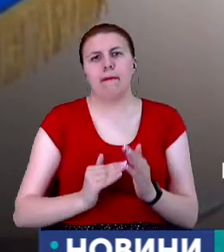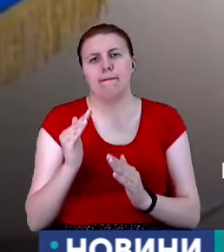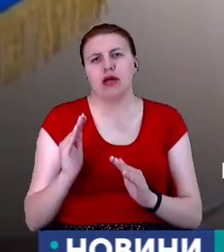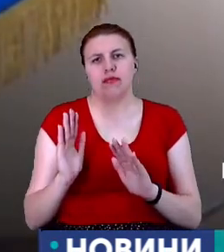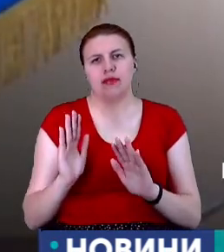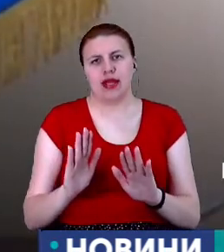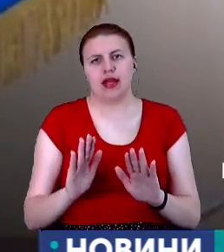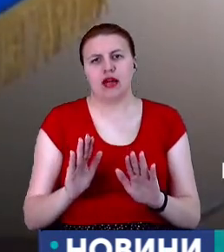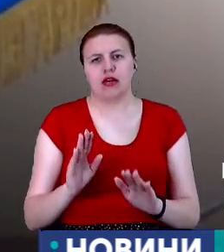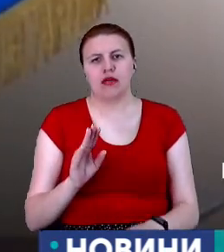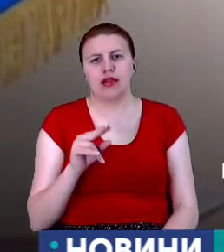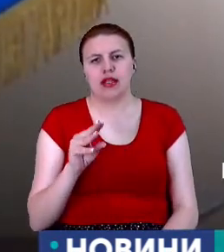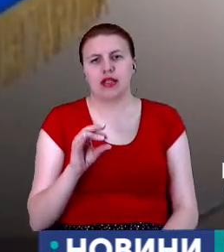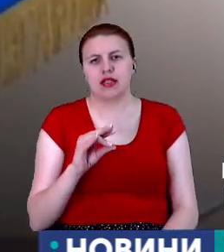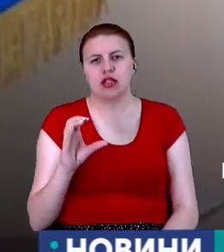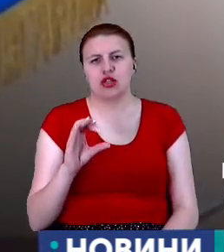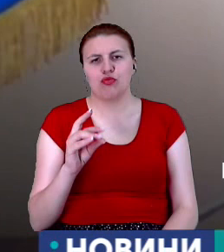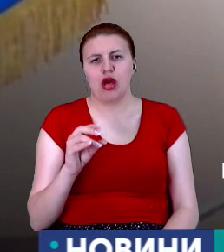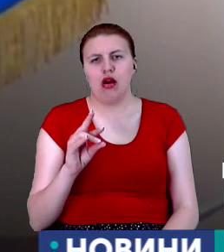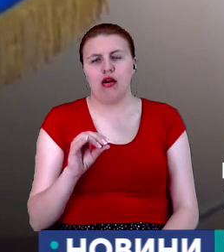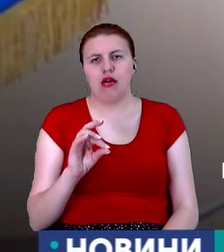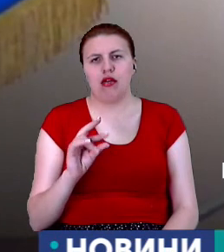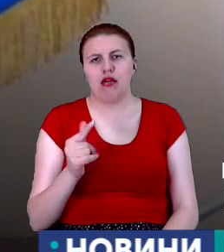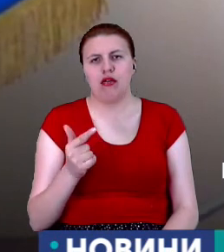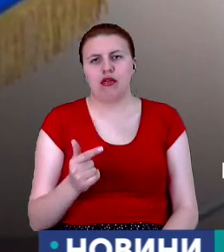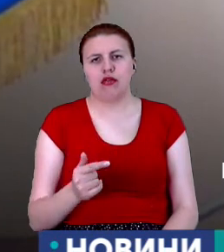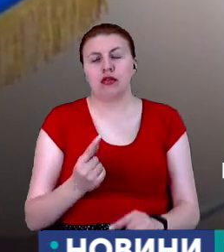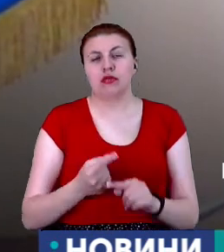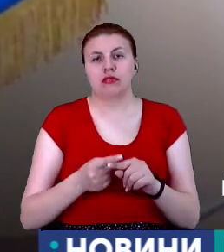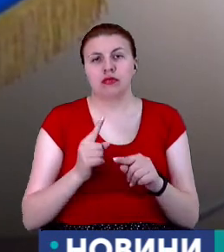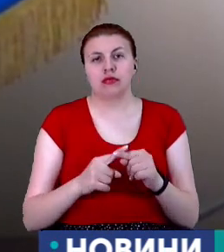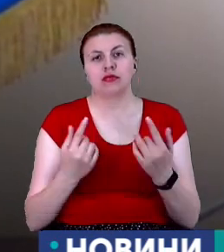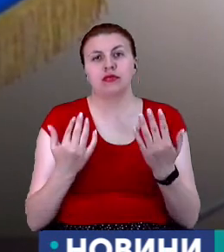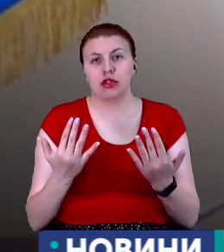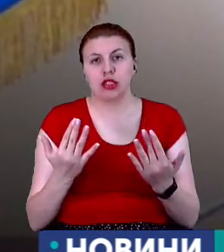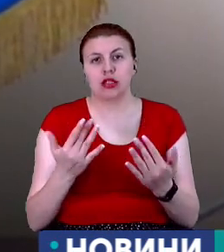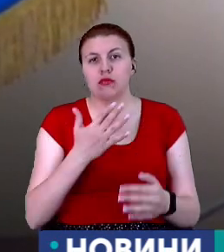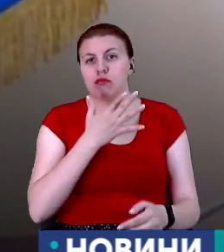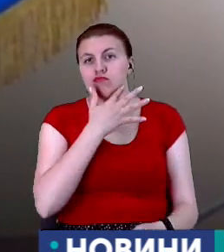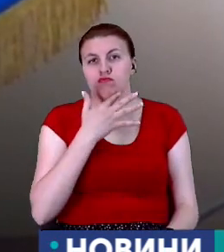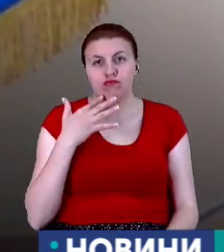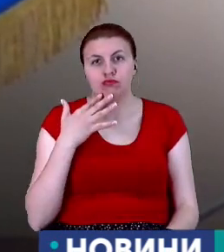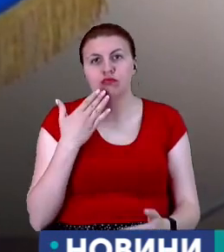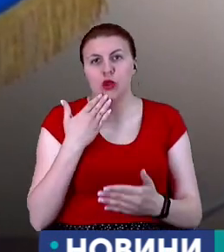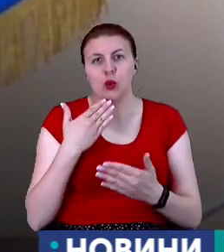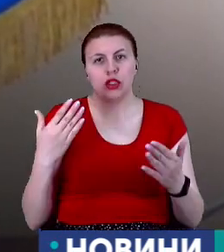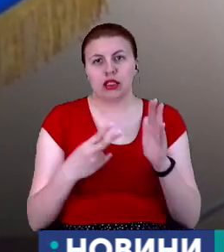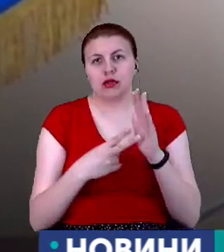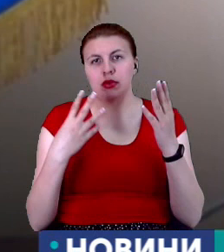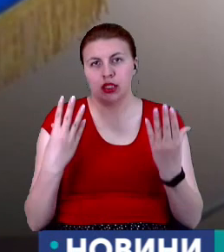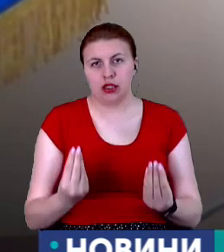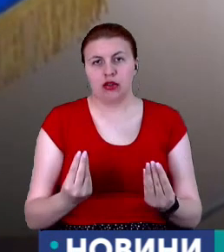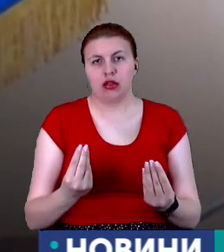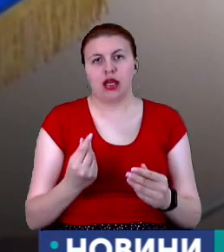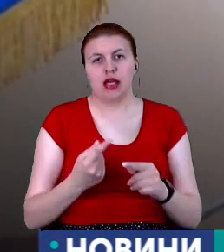4853 людини. Це саме та кількість, яка захворіла на коронавірус за останні 7 днів. І це найбільше